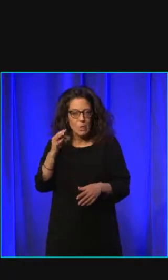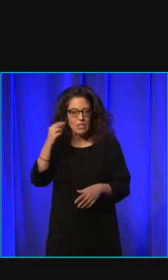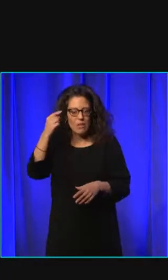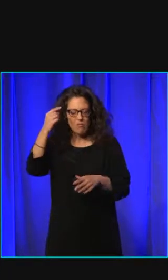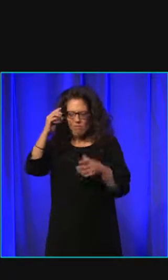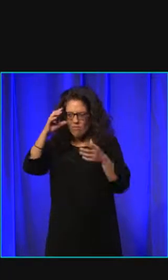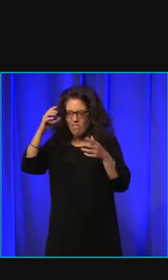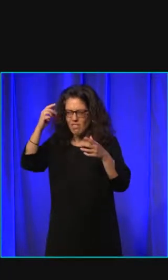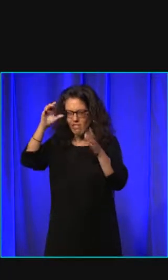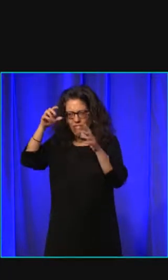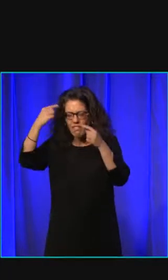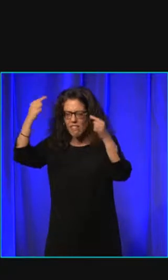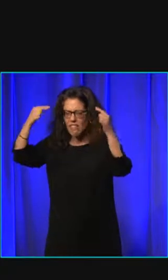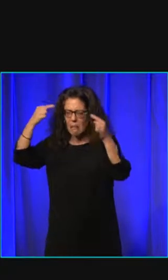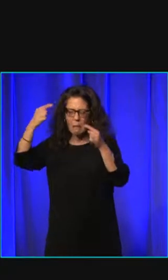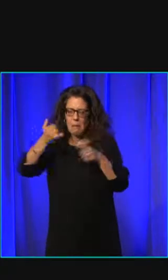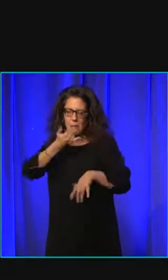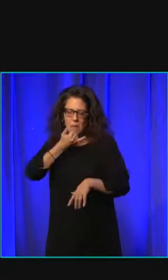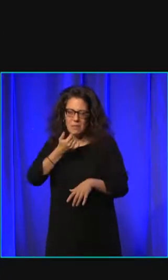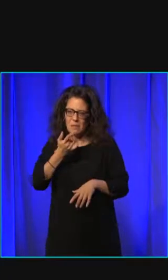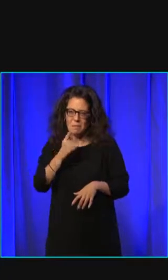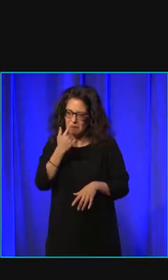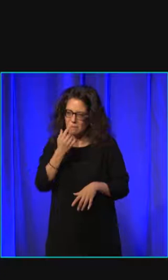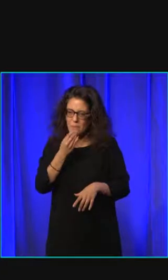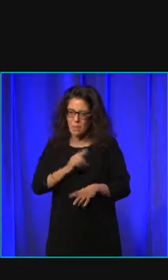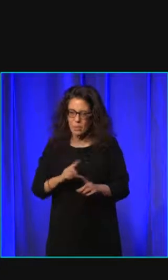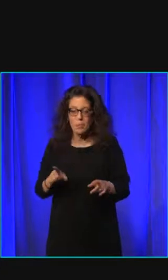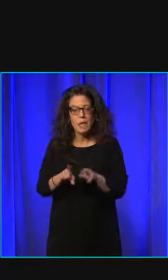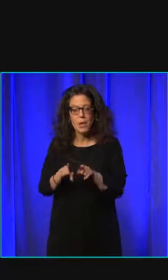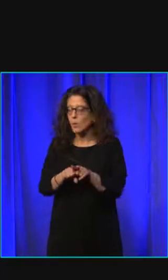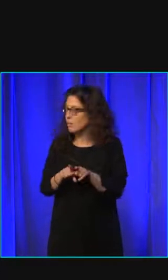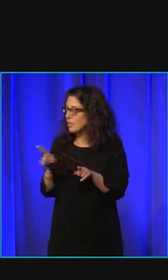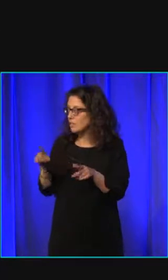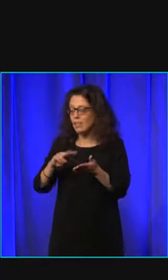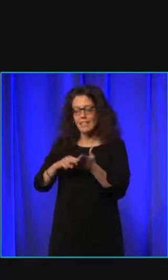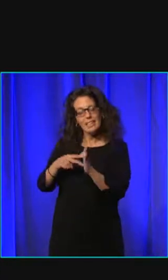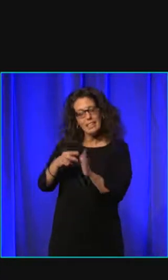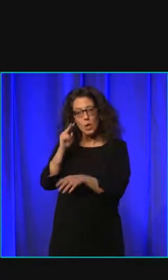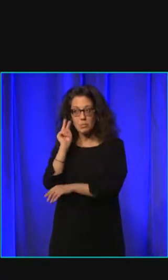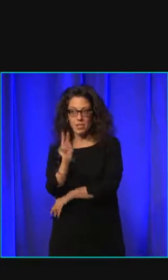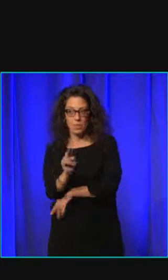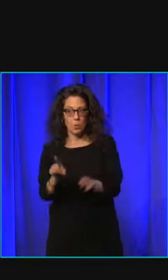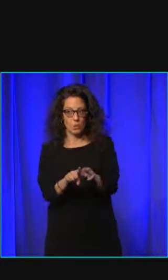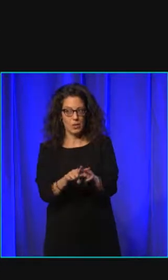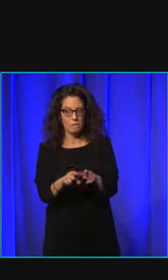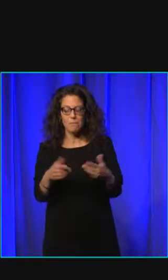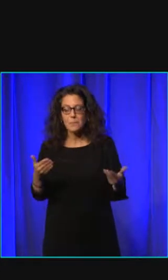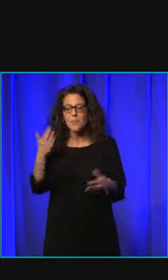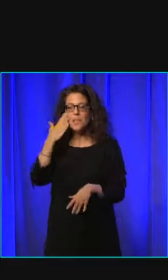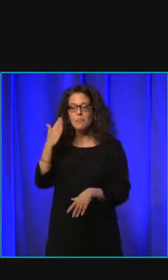erronés. Donc, ce n'est pas très, très bon. Et de la même manière, puisque j'utilise aussi cette technique de l'observation, si on